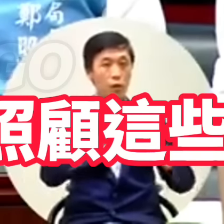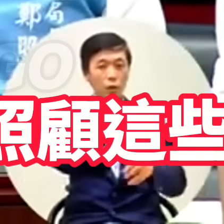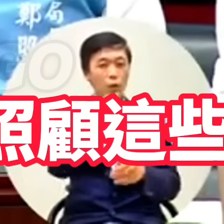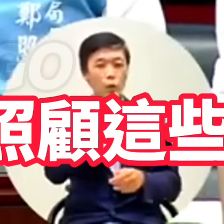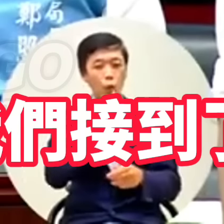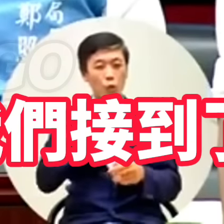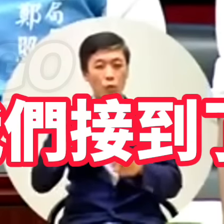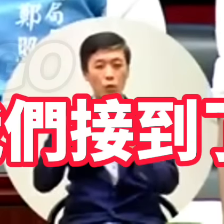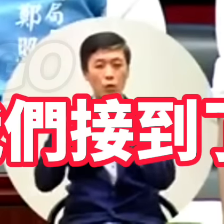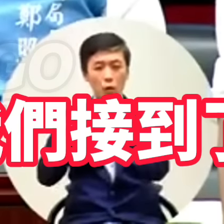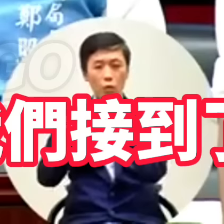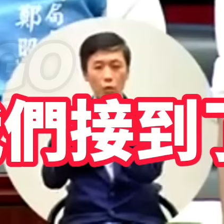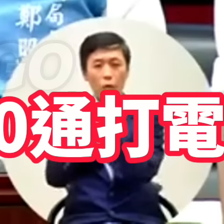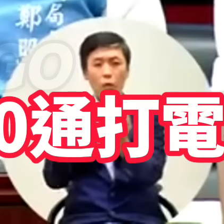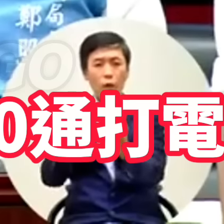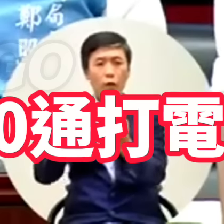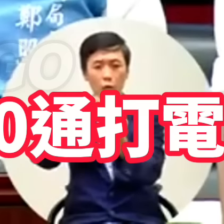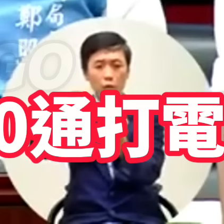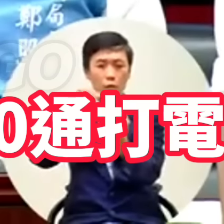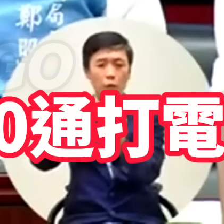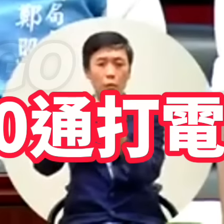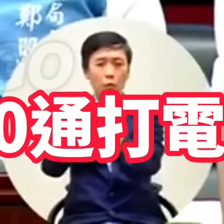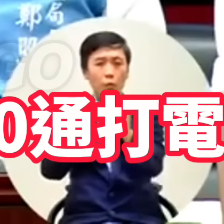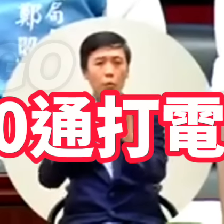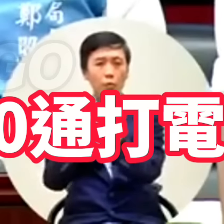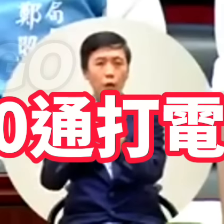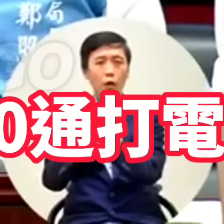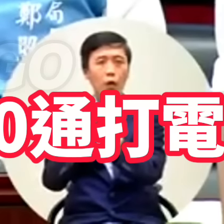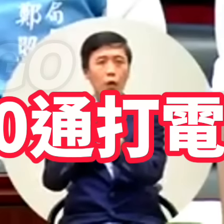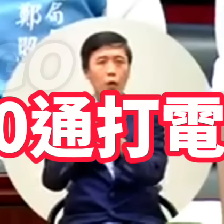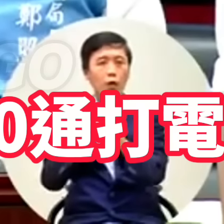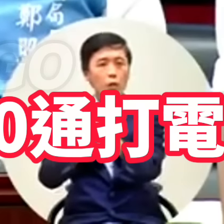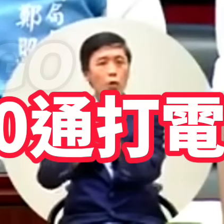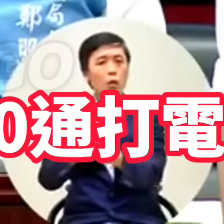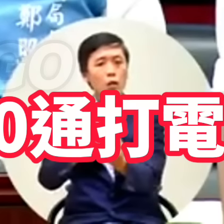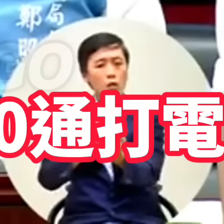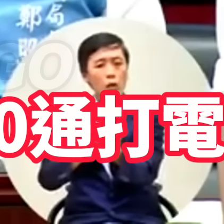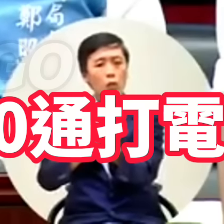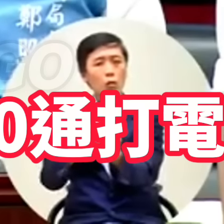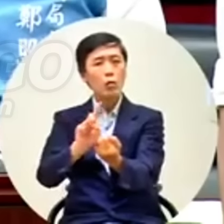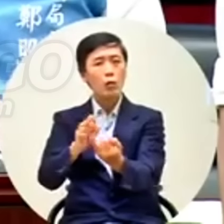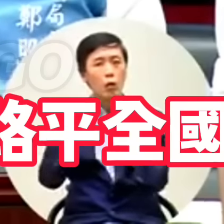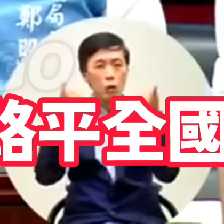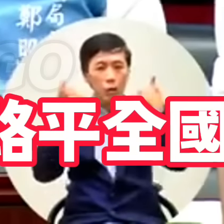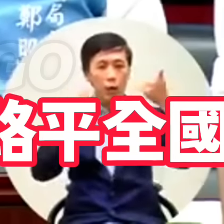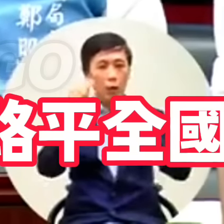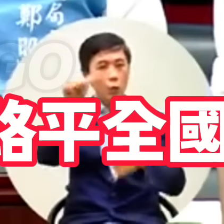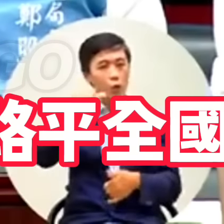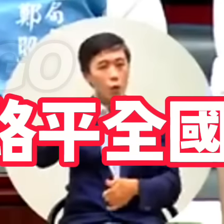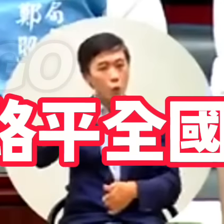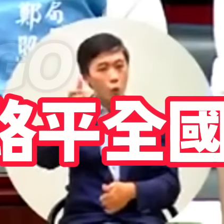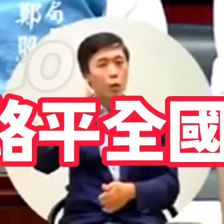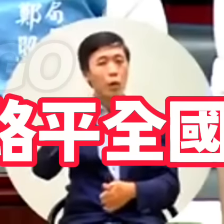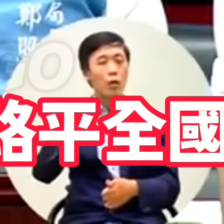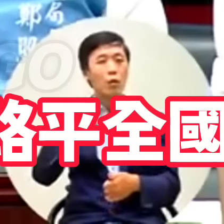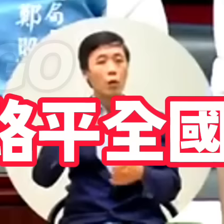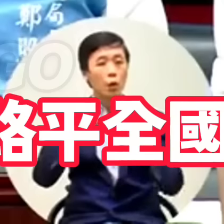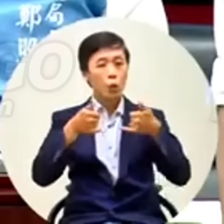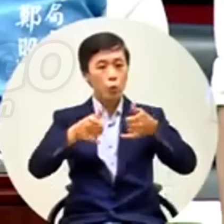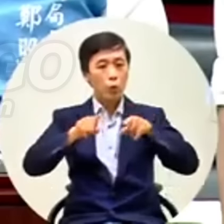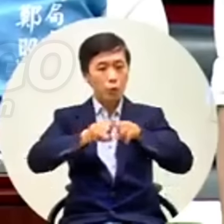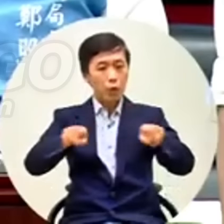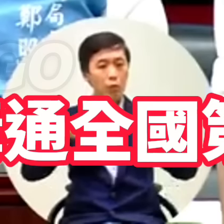未婚少女，我们接到了将近5500通打电话来求救，我们路频全国第